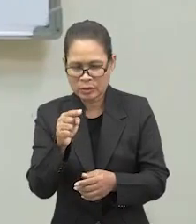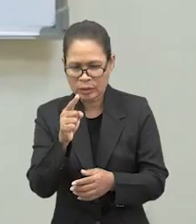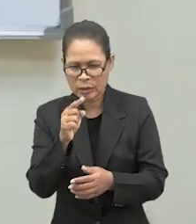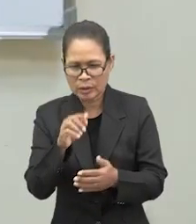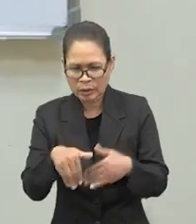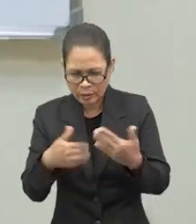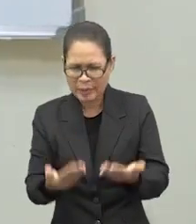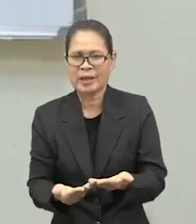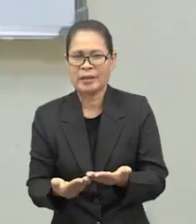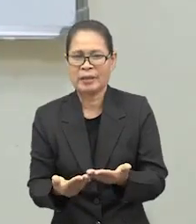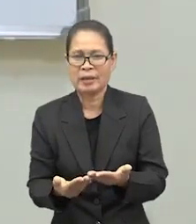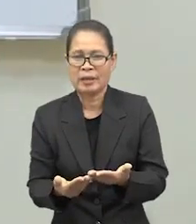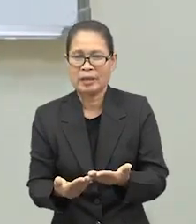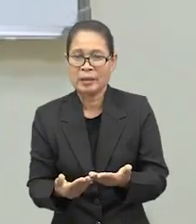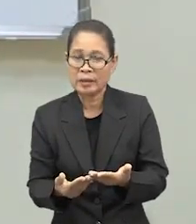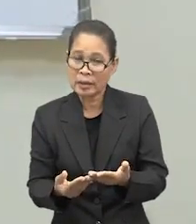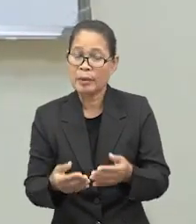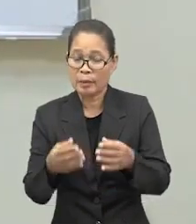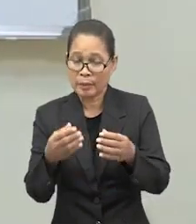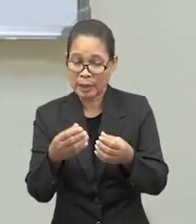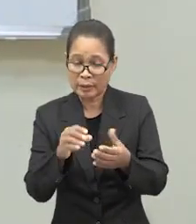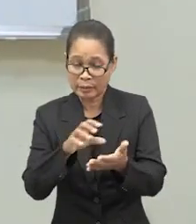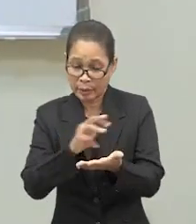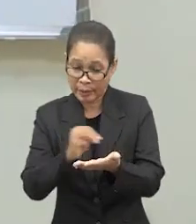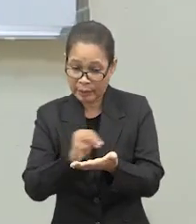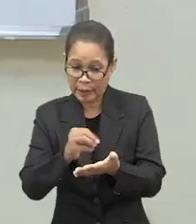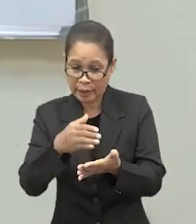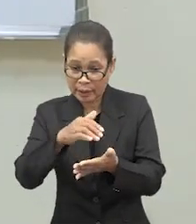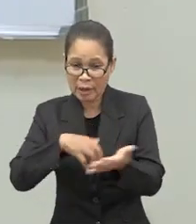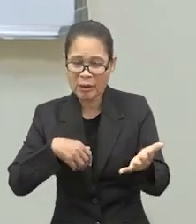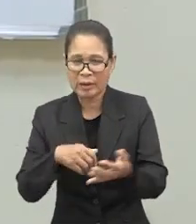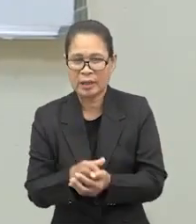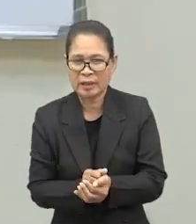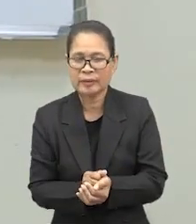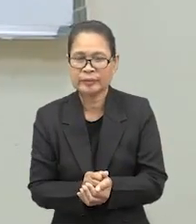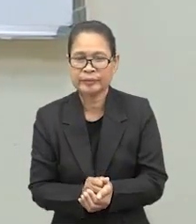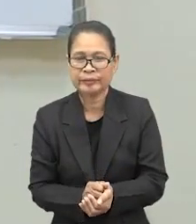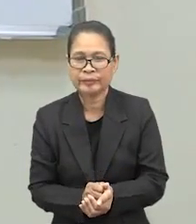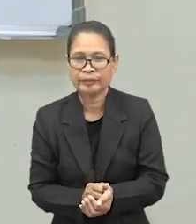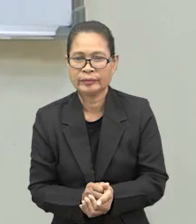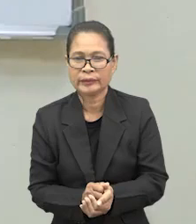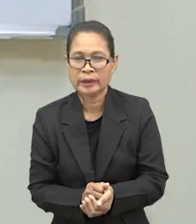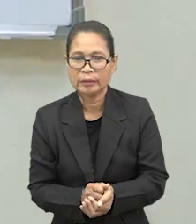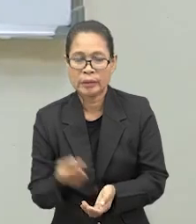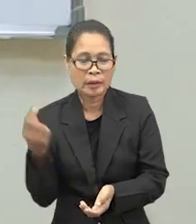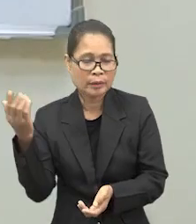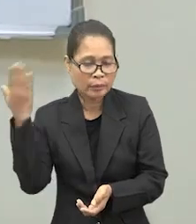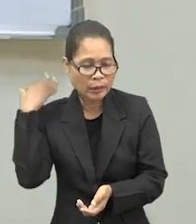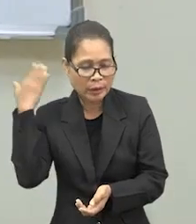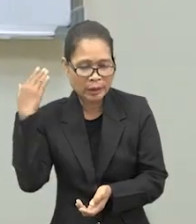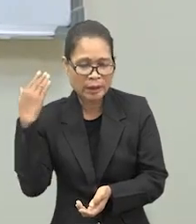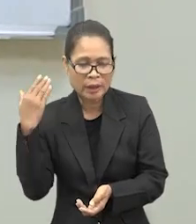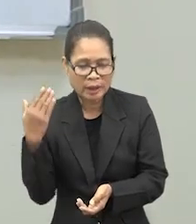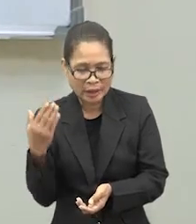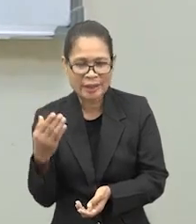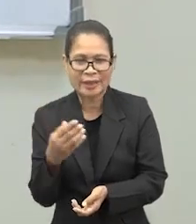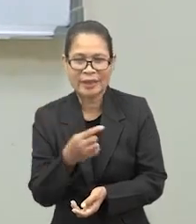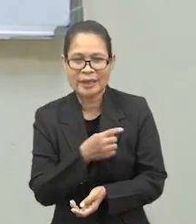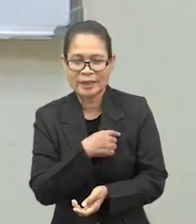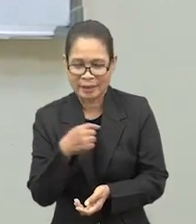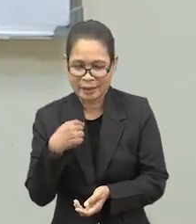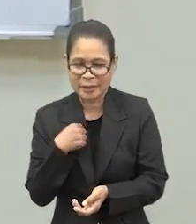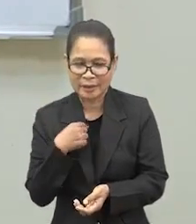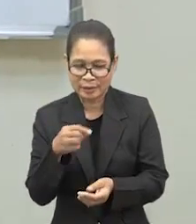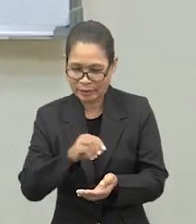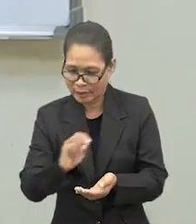bà nhà hà dân thử xua thăm mạch bà mà vị thi dưỡng chia bằng màn vị thi đỏ chà vì môn môn dược đắc miên